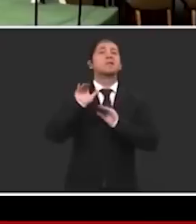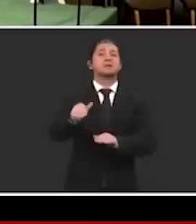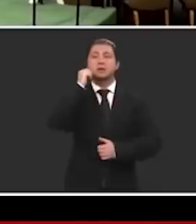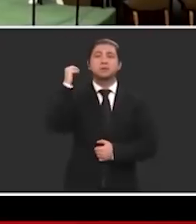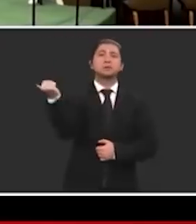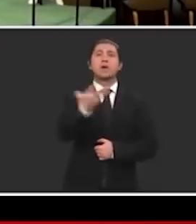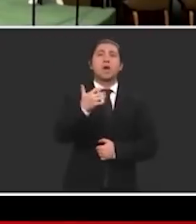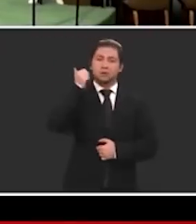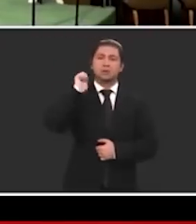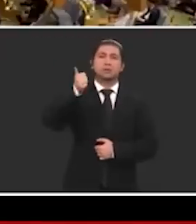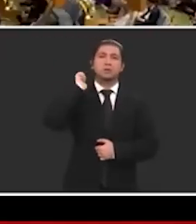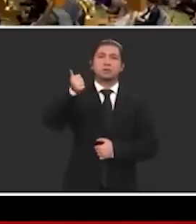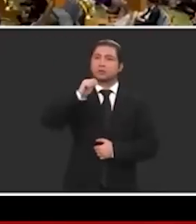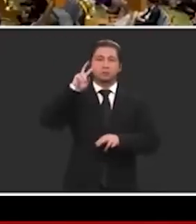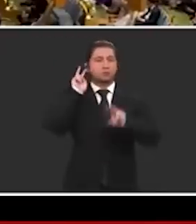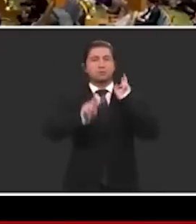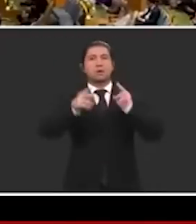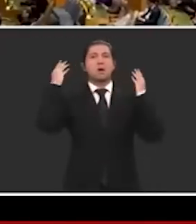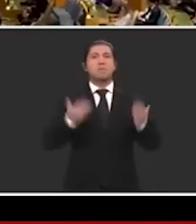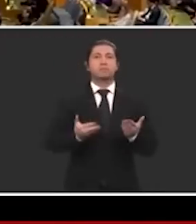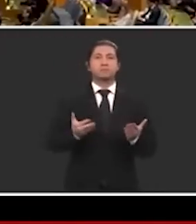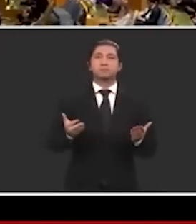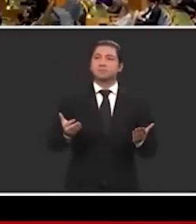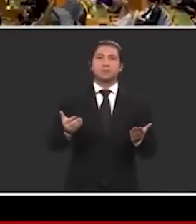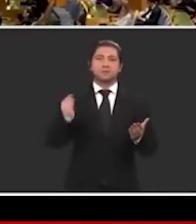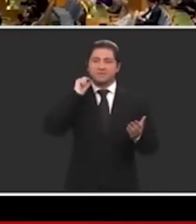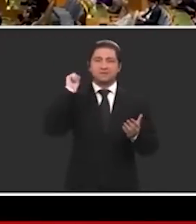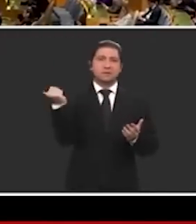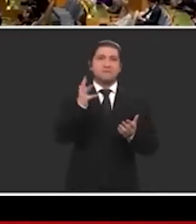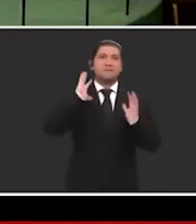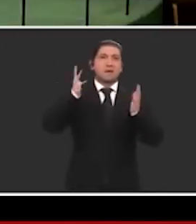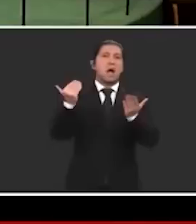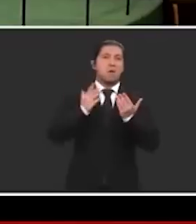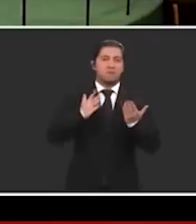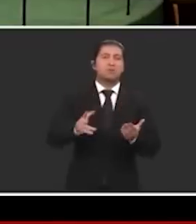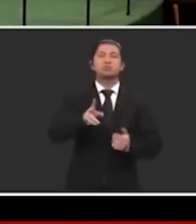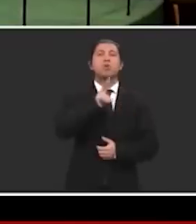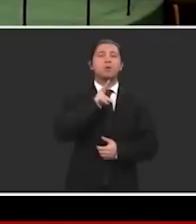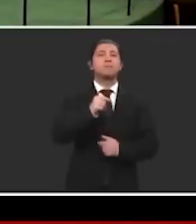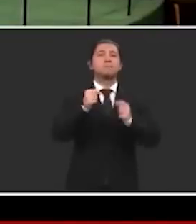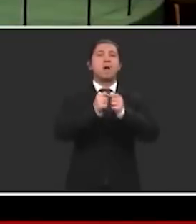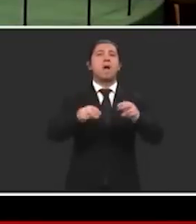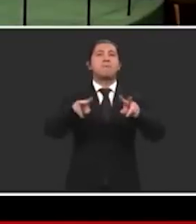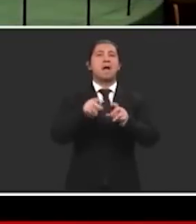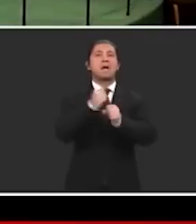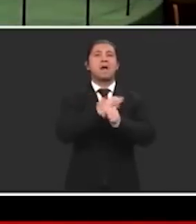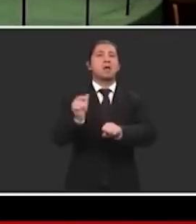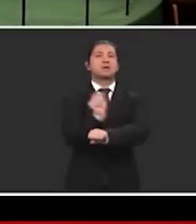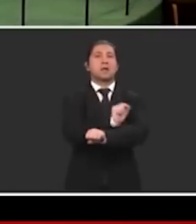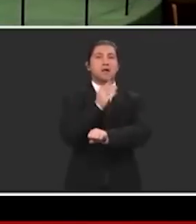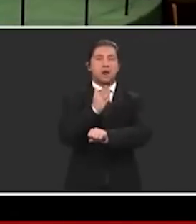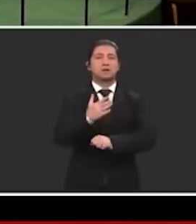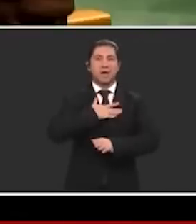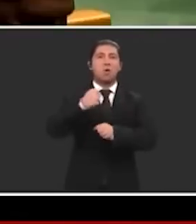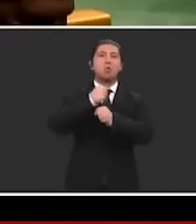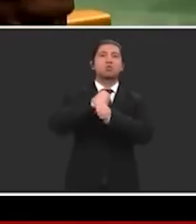sayısı günden güne artıyor. Son olarak Birleşmiş Milletler Genel Sekreteri